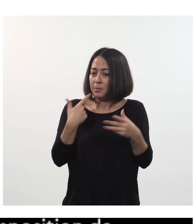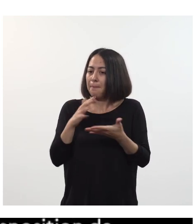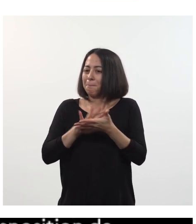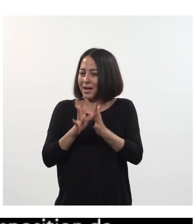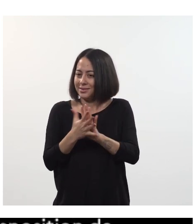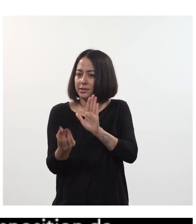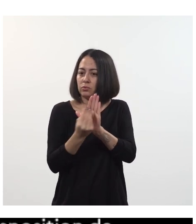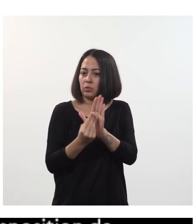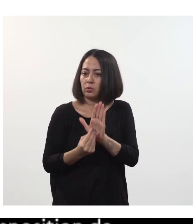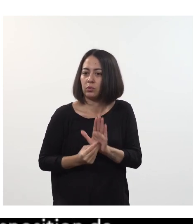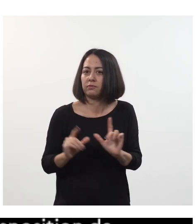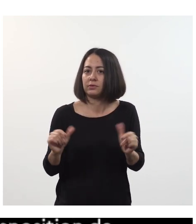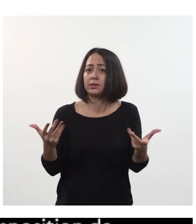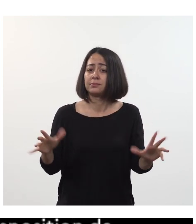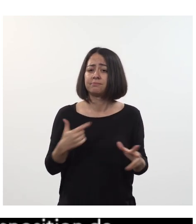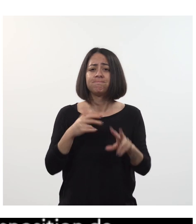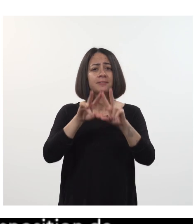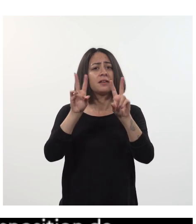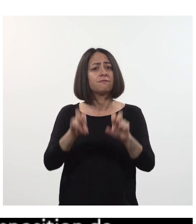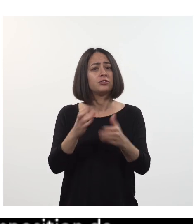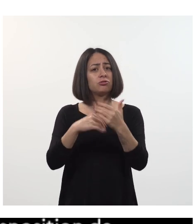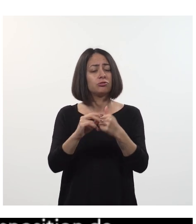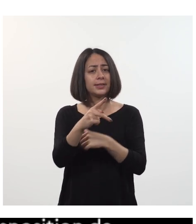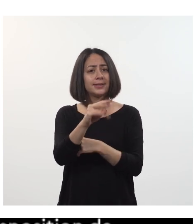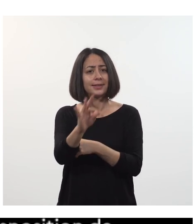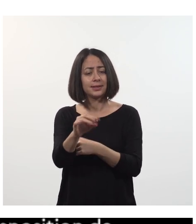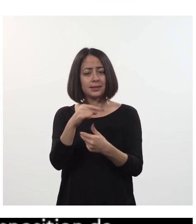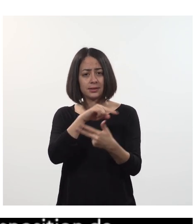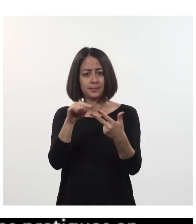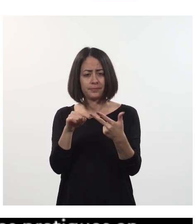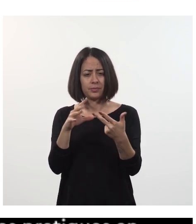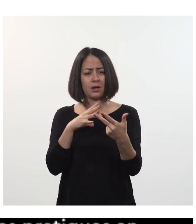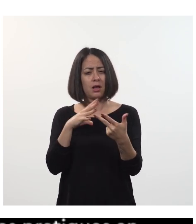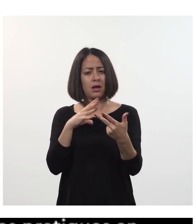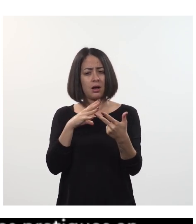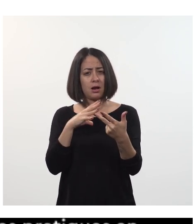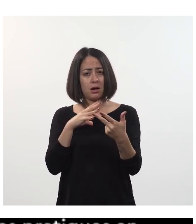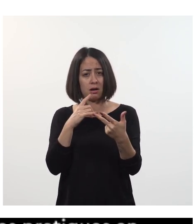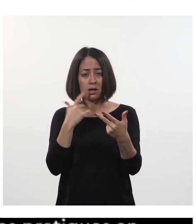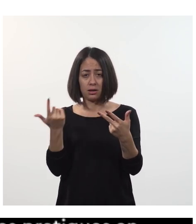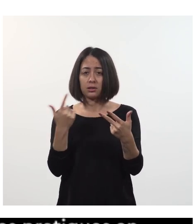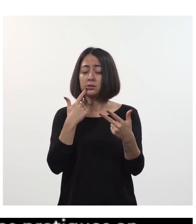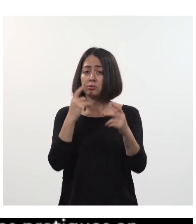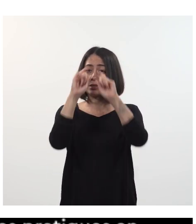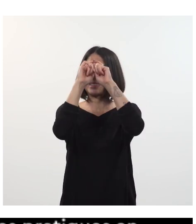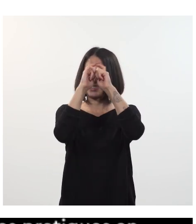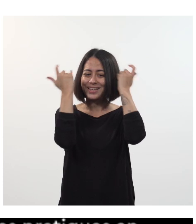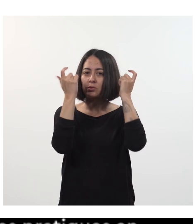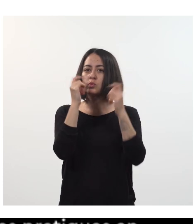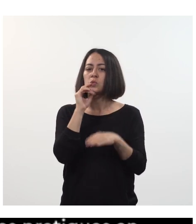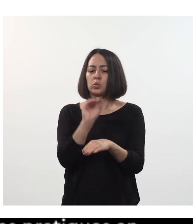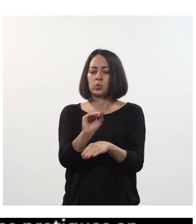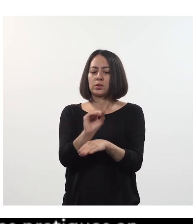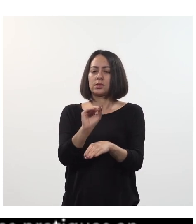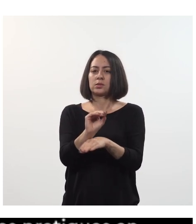fiches qu'on trouve dans ce kit. Notamment, vous avez le schéma de repérage du statut nutritionnel, où vous allez avoir notamment